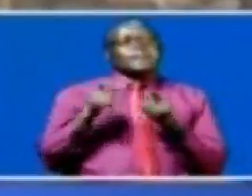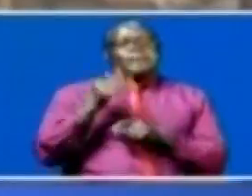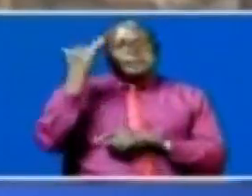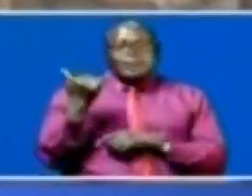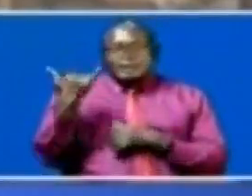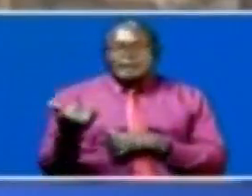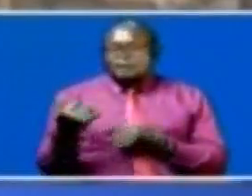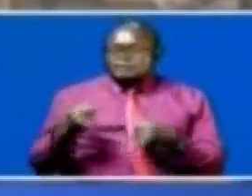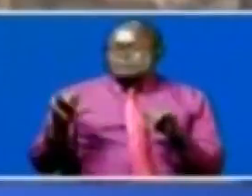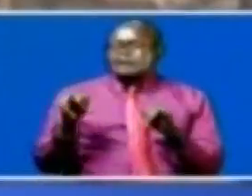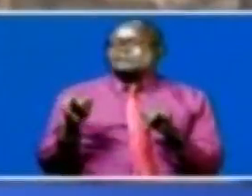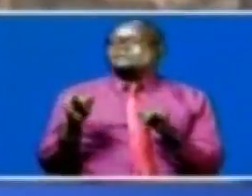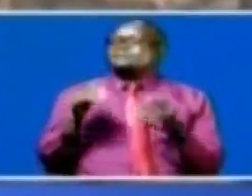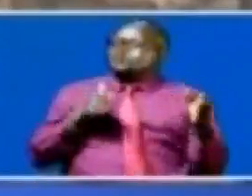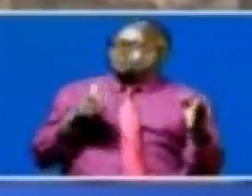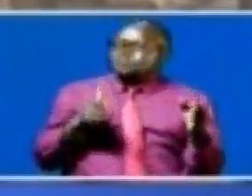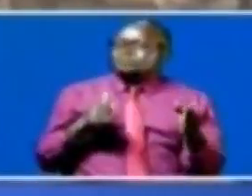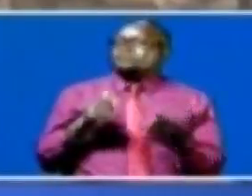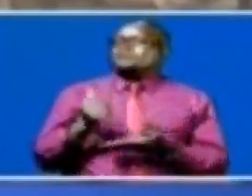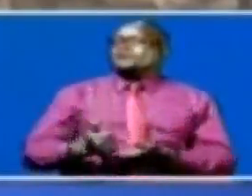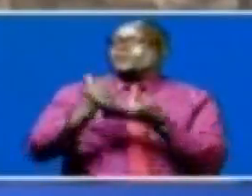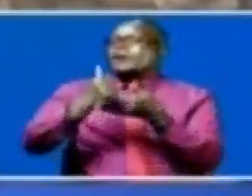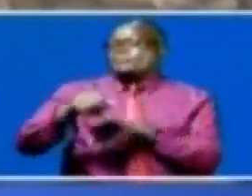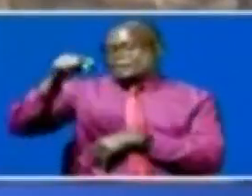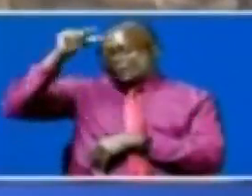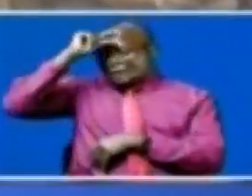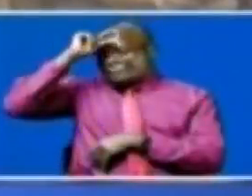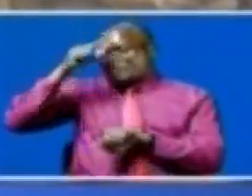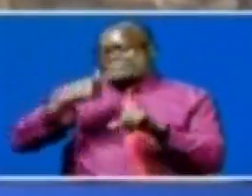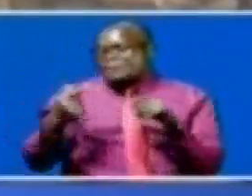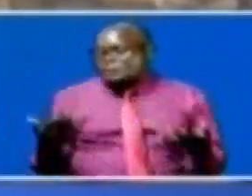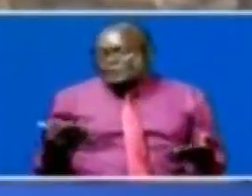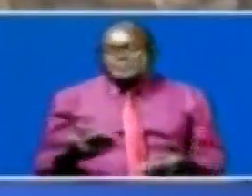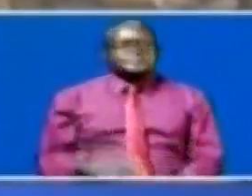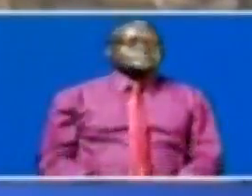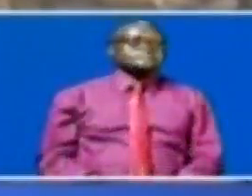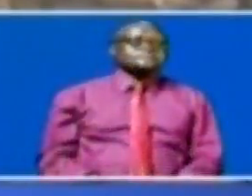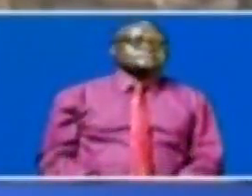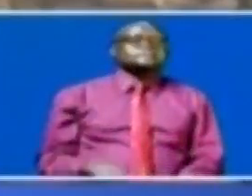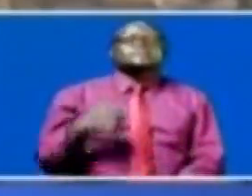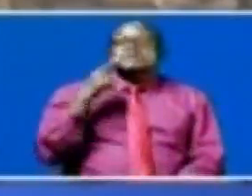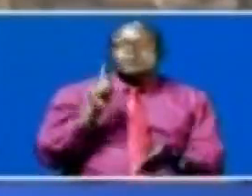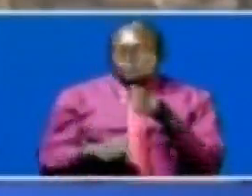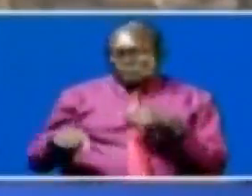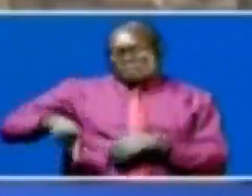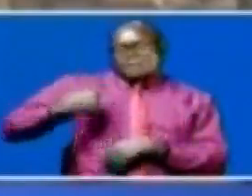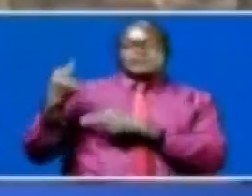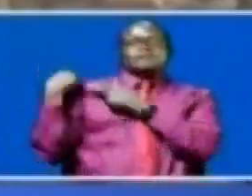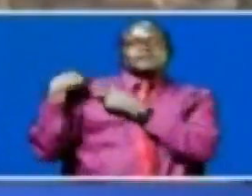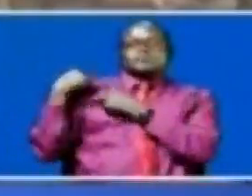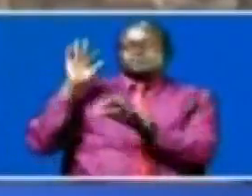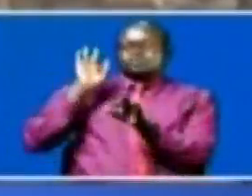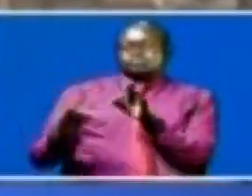saa hizi nikijaribu kulia kukimbilia usalama kwa pande ya serikali kulilia kama maofisa hawa anasema ni wewe ndio unachoma nyumba yako. Nasa